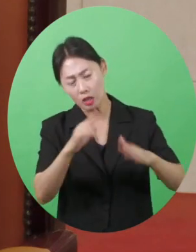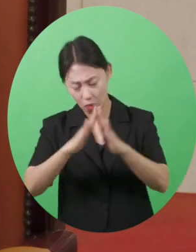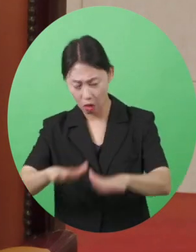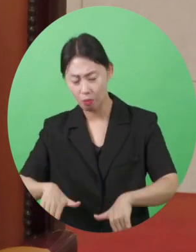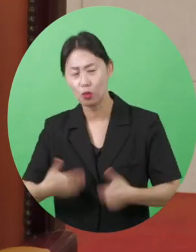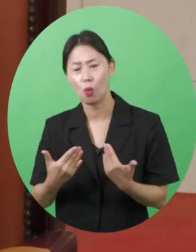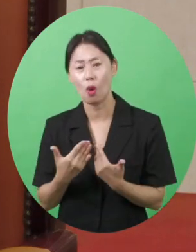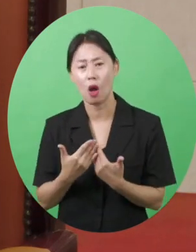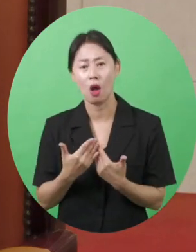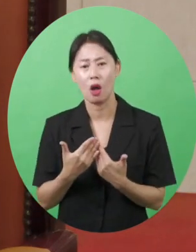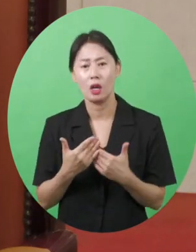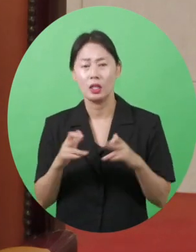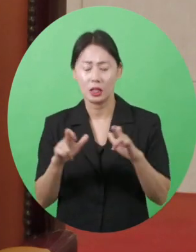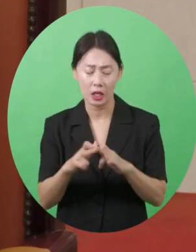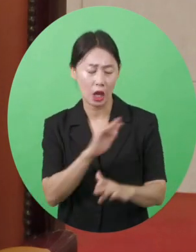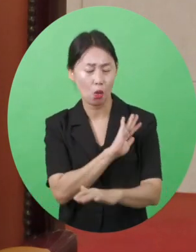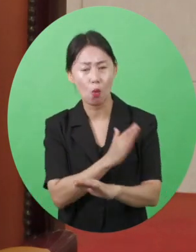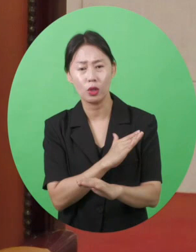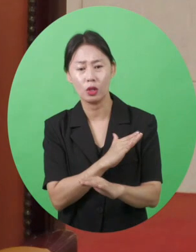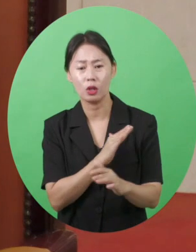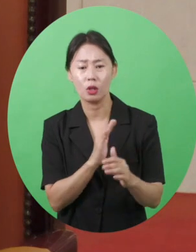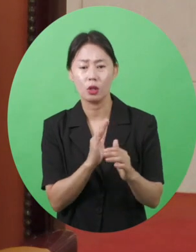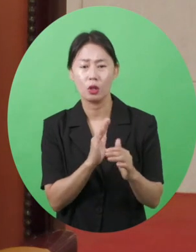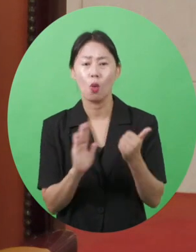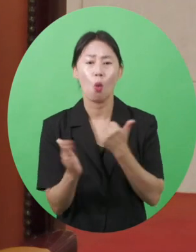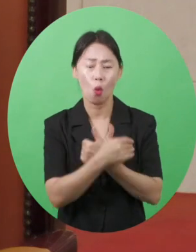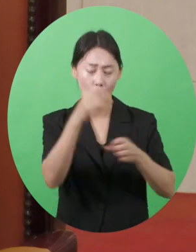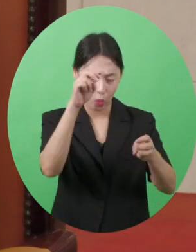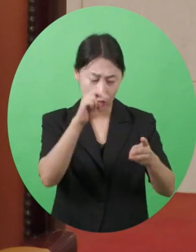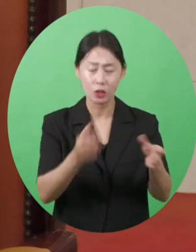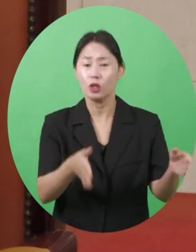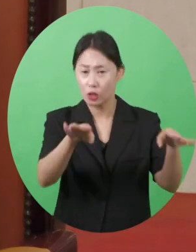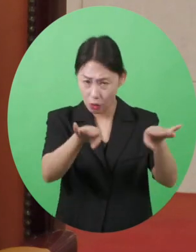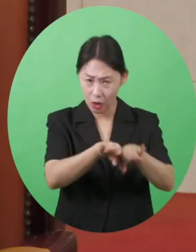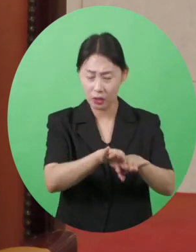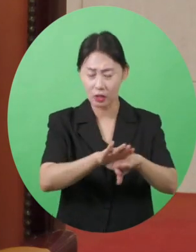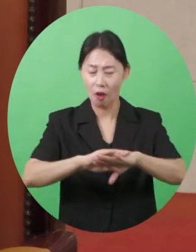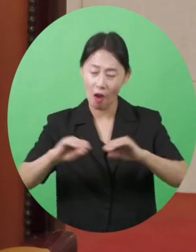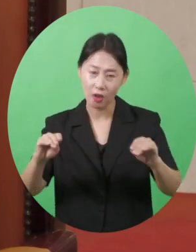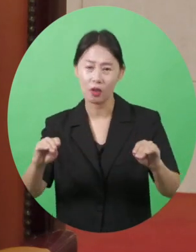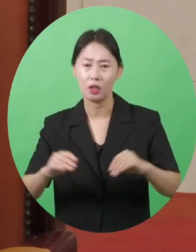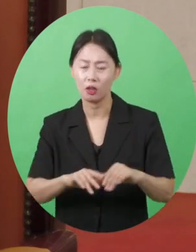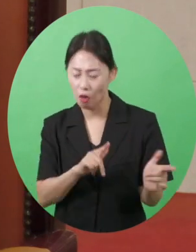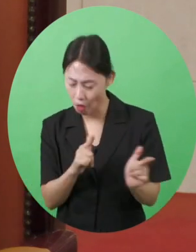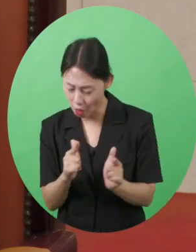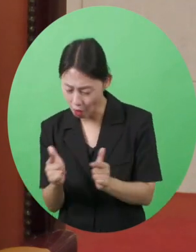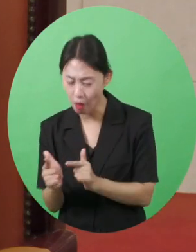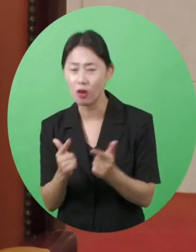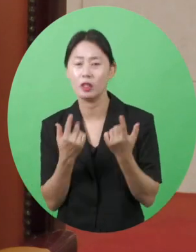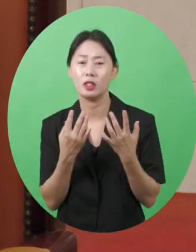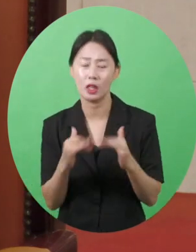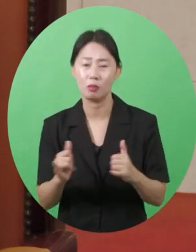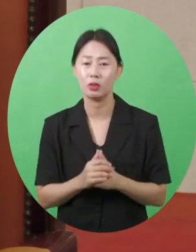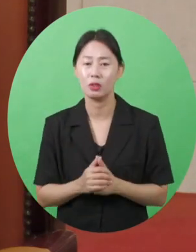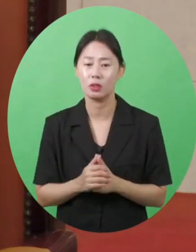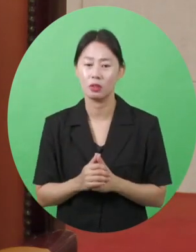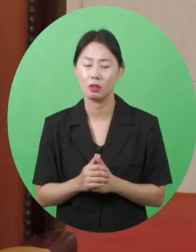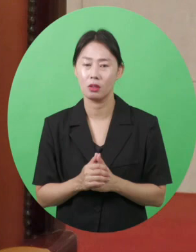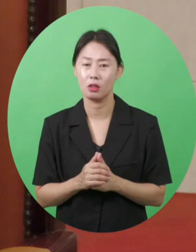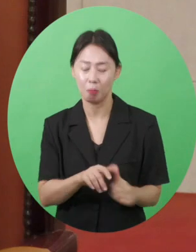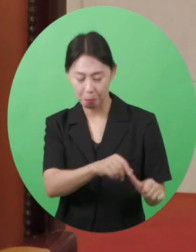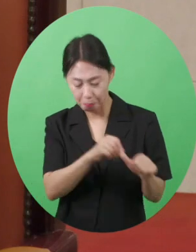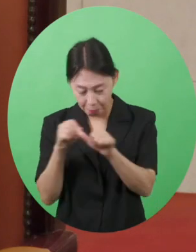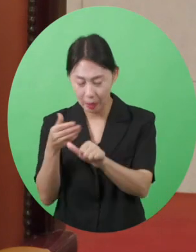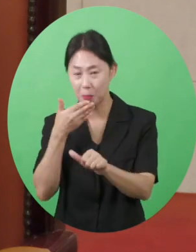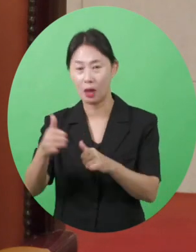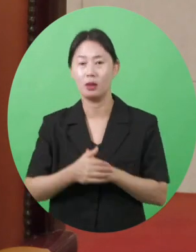권익공호 기관에서 상당히 큰 역할을 해서 그게 빨리 또 해결되고 또 다양한 사람들이 큰 혜택을 받았다 이런 생각들이 좀